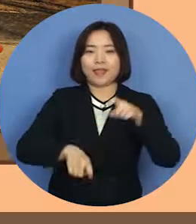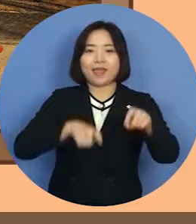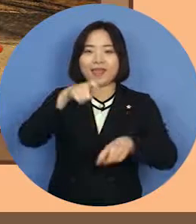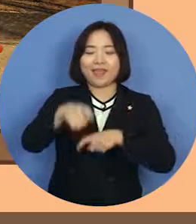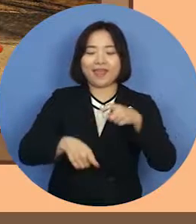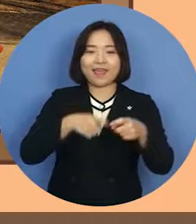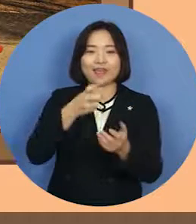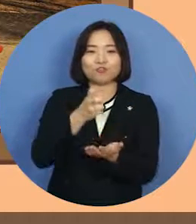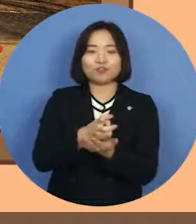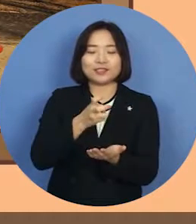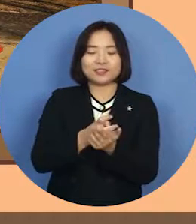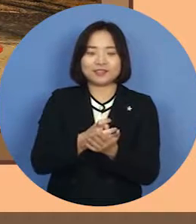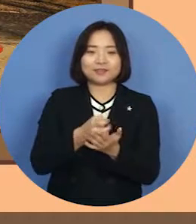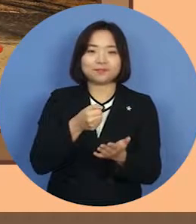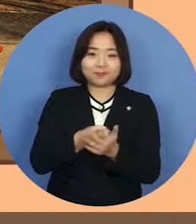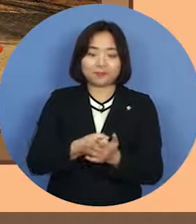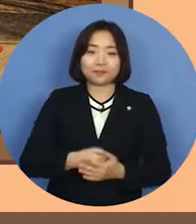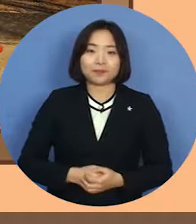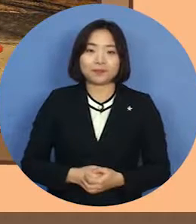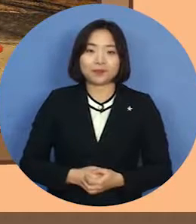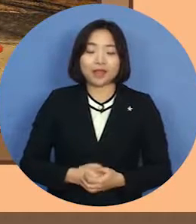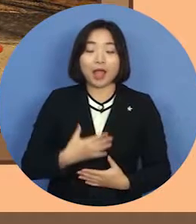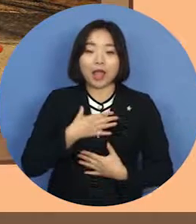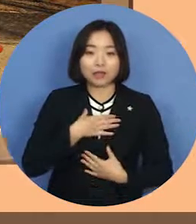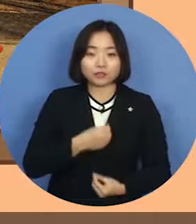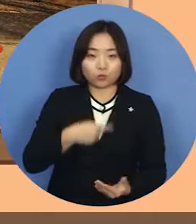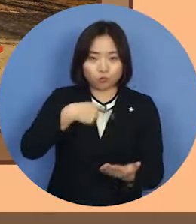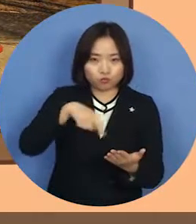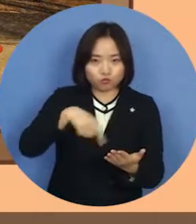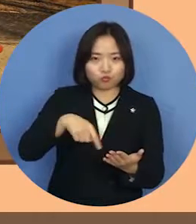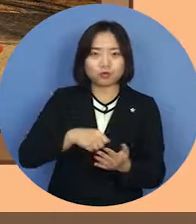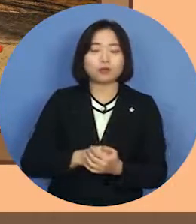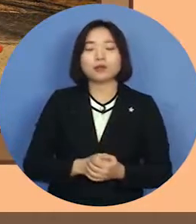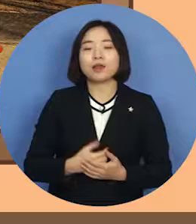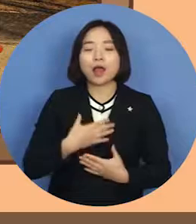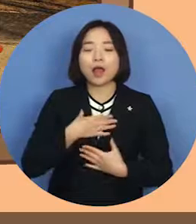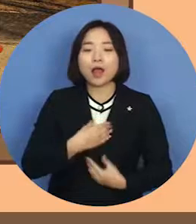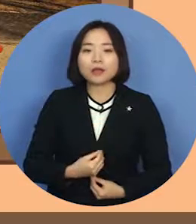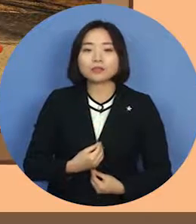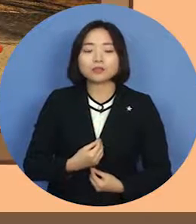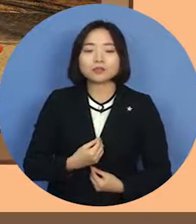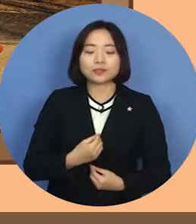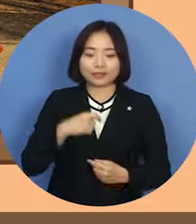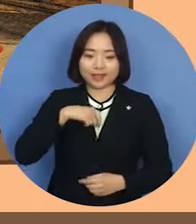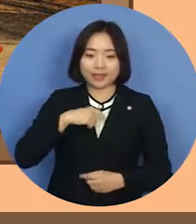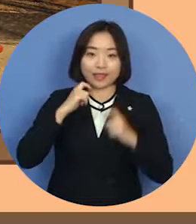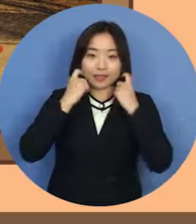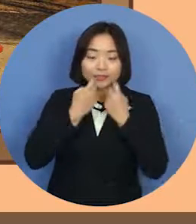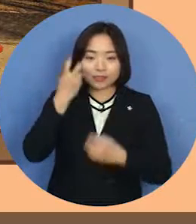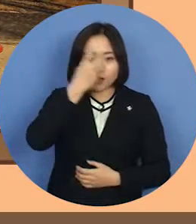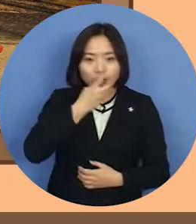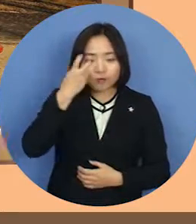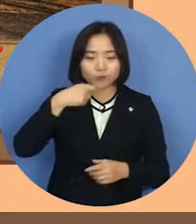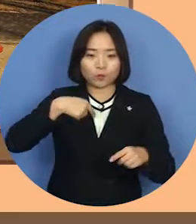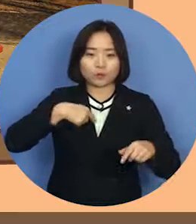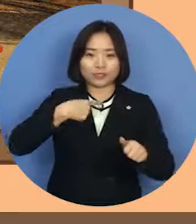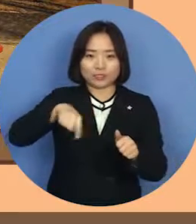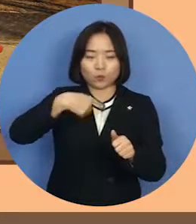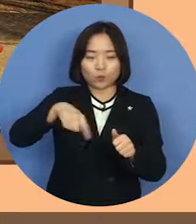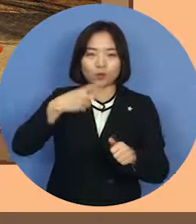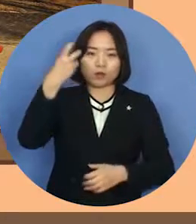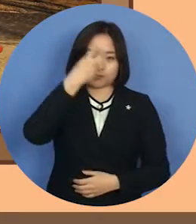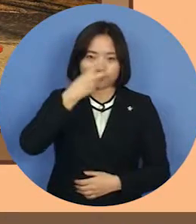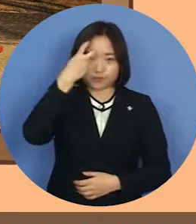계획을 수립했는데요. 4대 과제는 안전관리 교육 강화, 안전관리 실태 자체 점검과 지도 점검